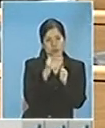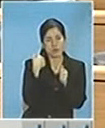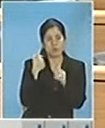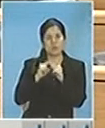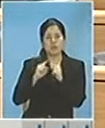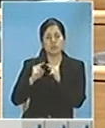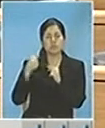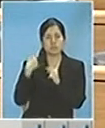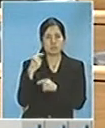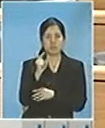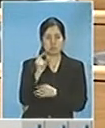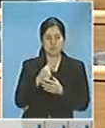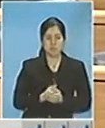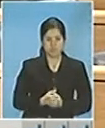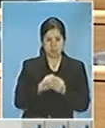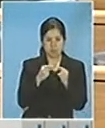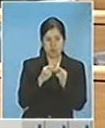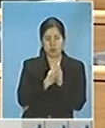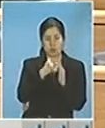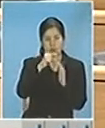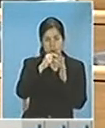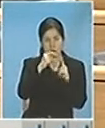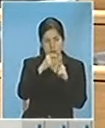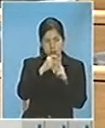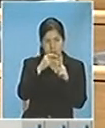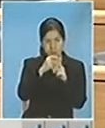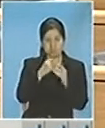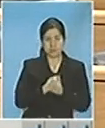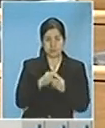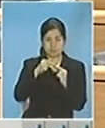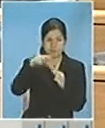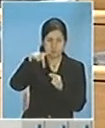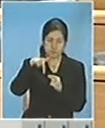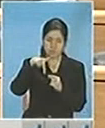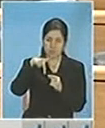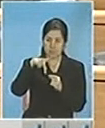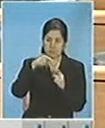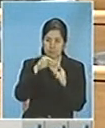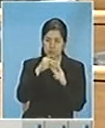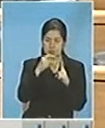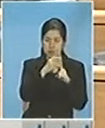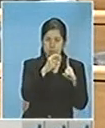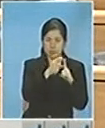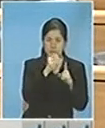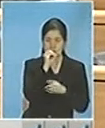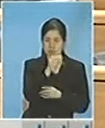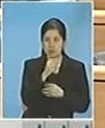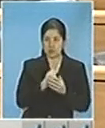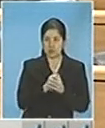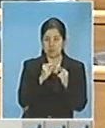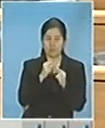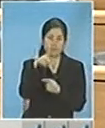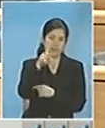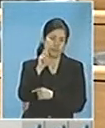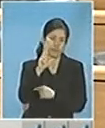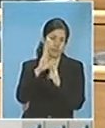นั่นที่เรียกว่าพยาหรือคำภาษาไทยกลางเรียกว่าปัจฉยาค่ะท่าน